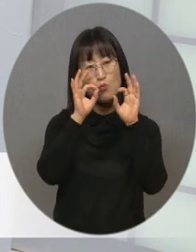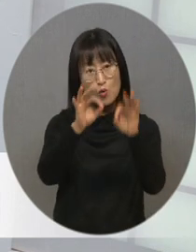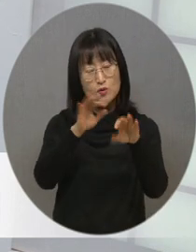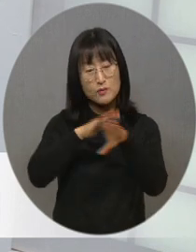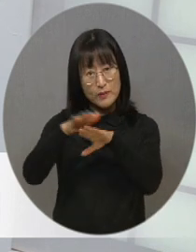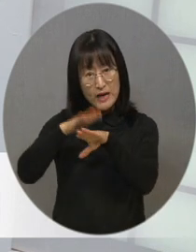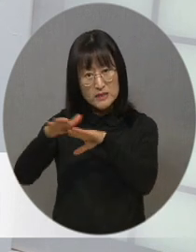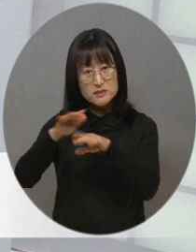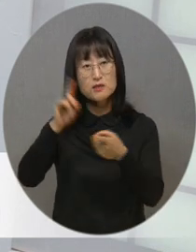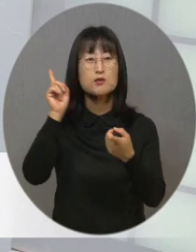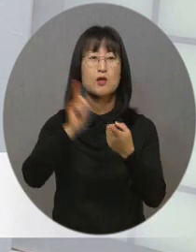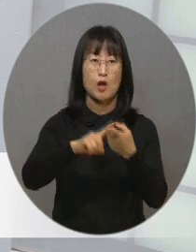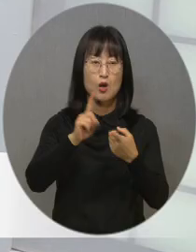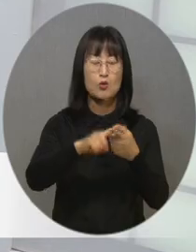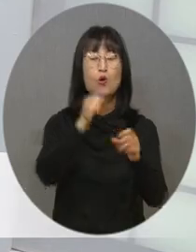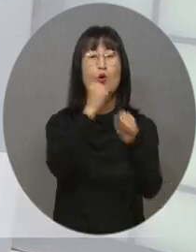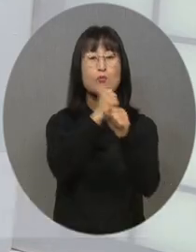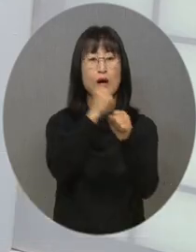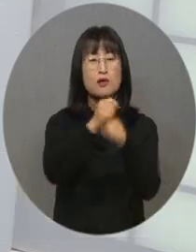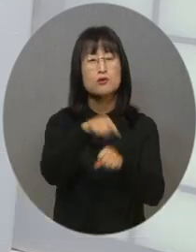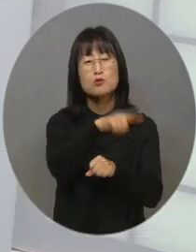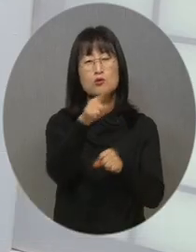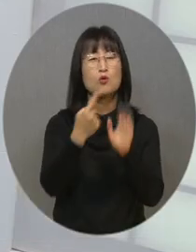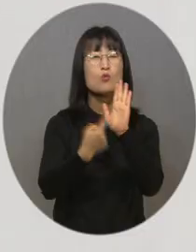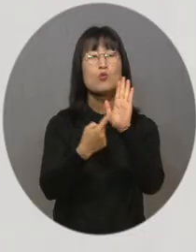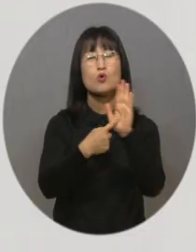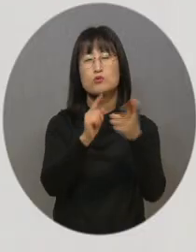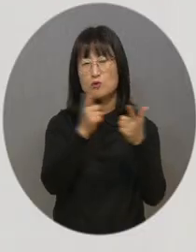의해서 작품이 표현하는 게 달라지거든요.